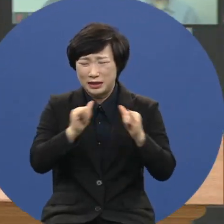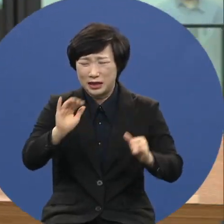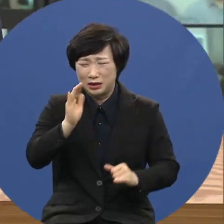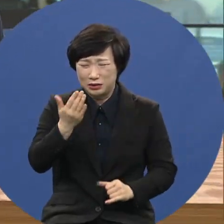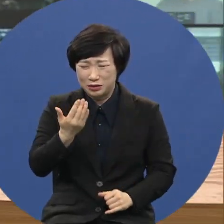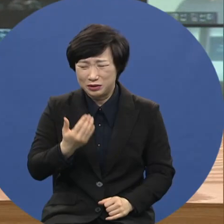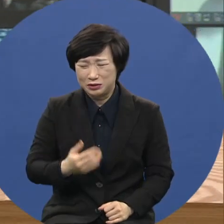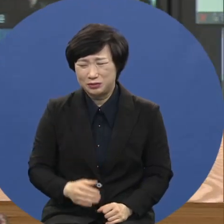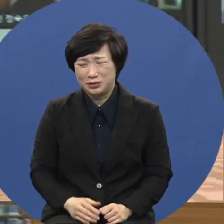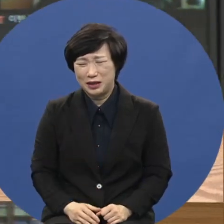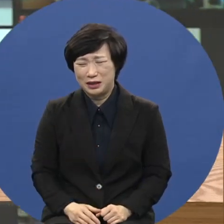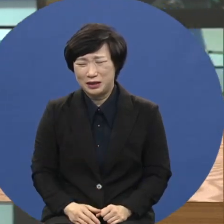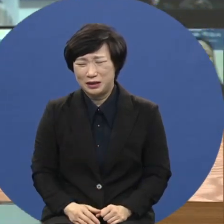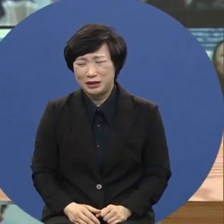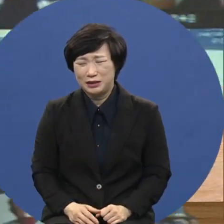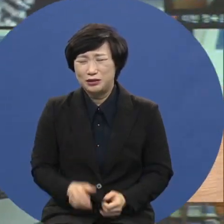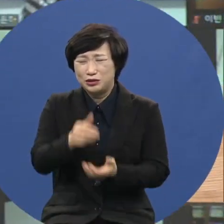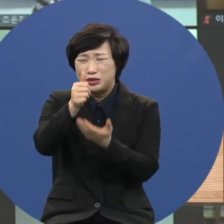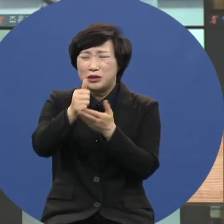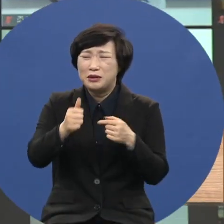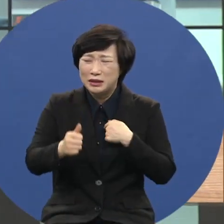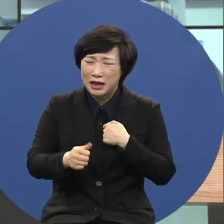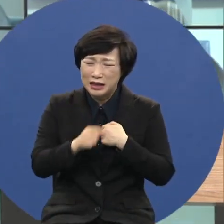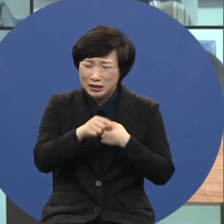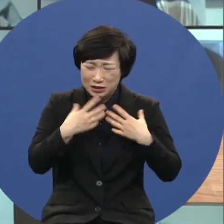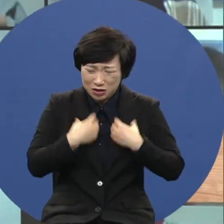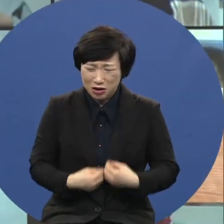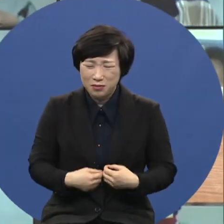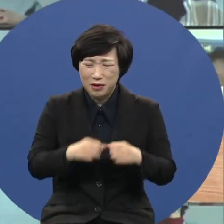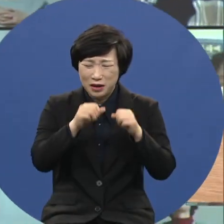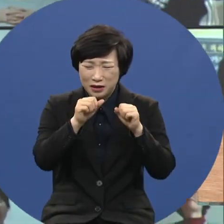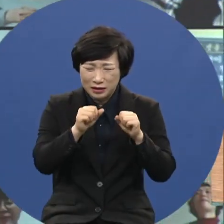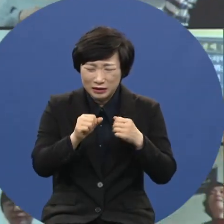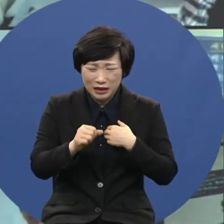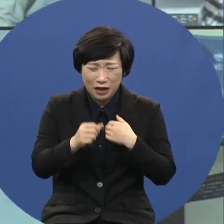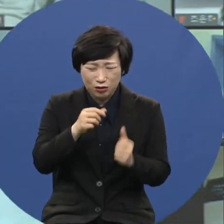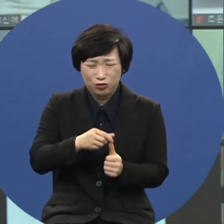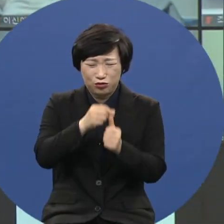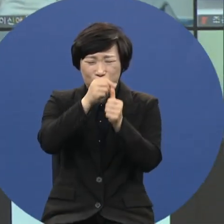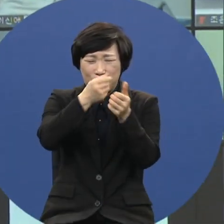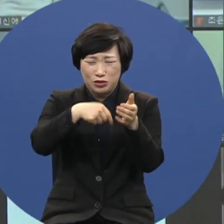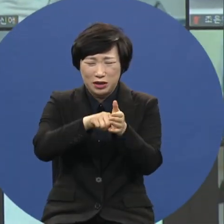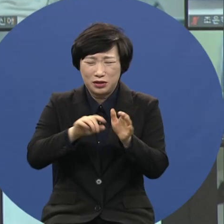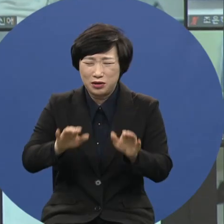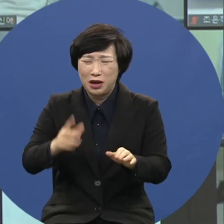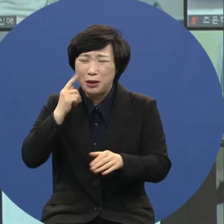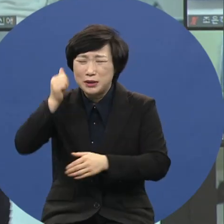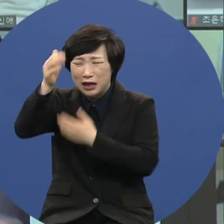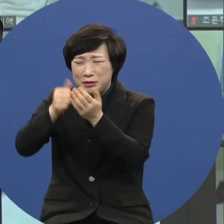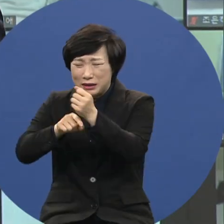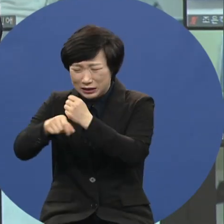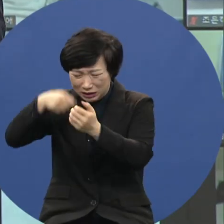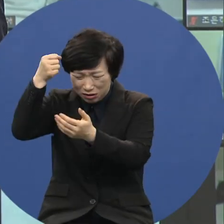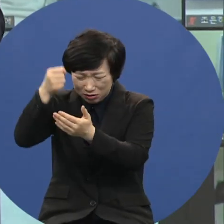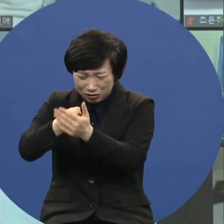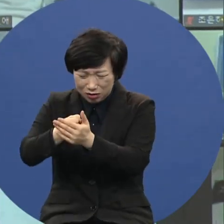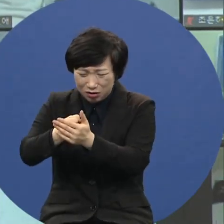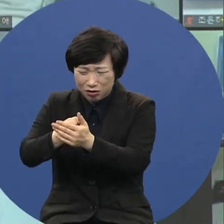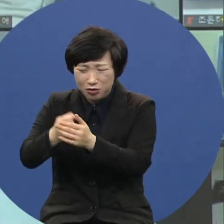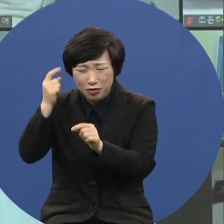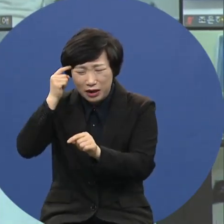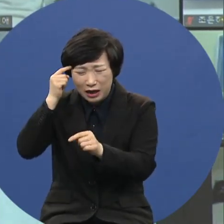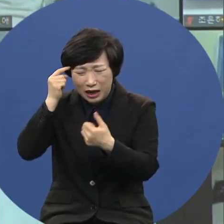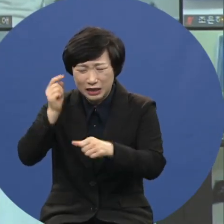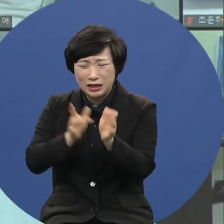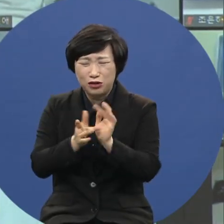존재입니다. 주님 이 절망적인 존재를 살려내기 위해서 아버지가 뜻을 정한 것은